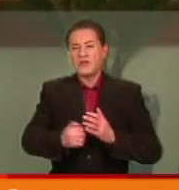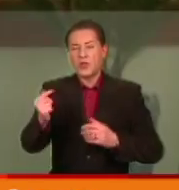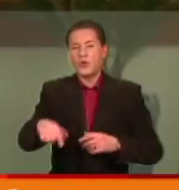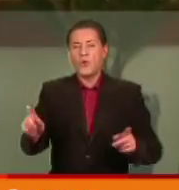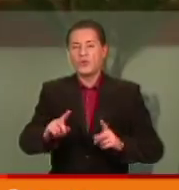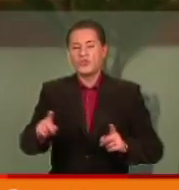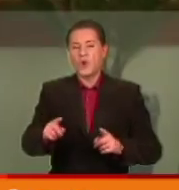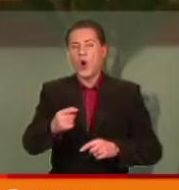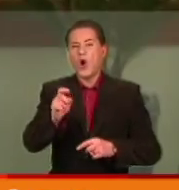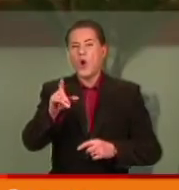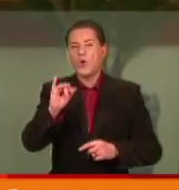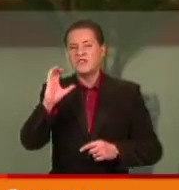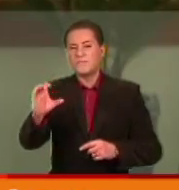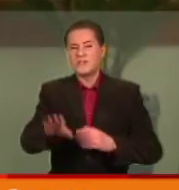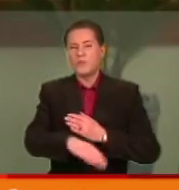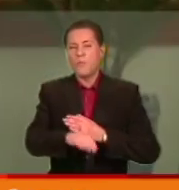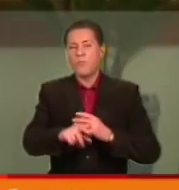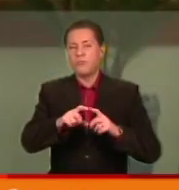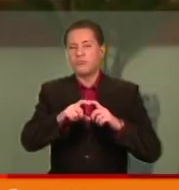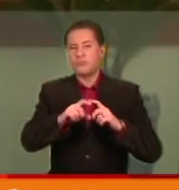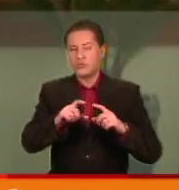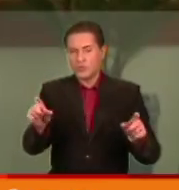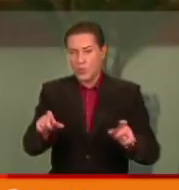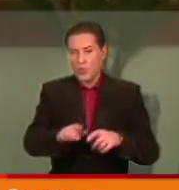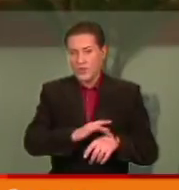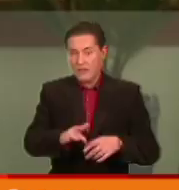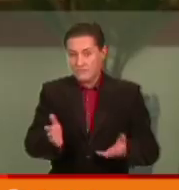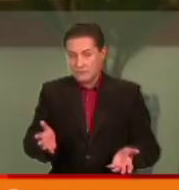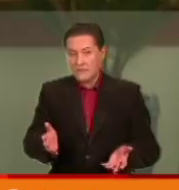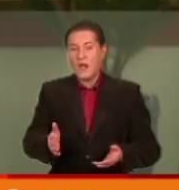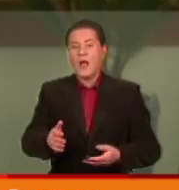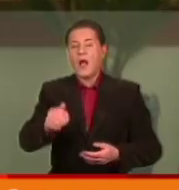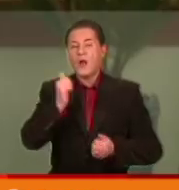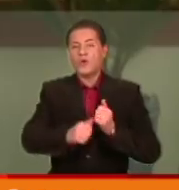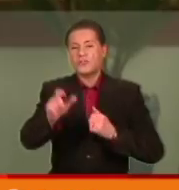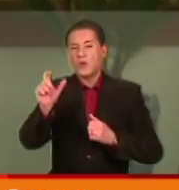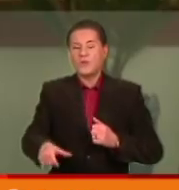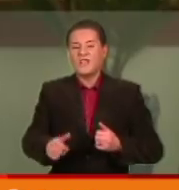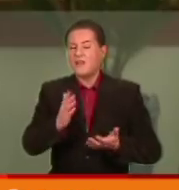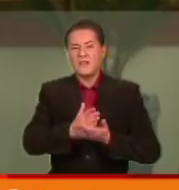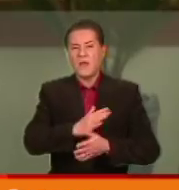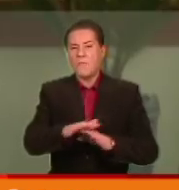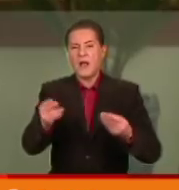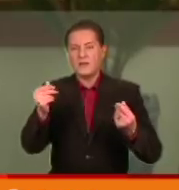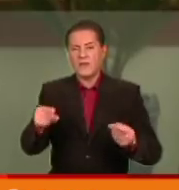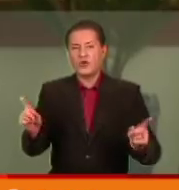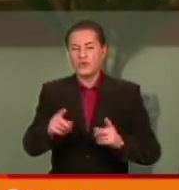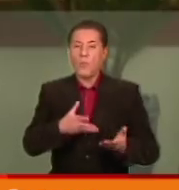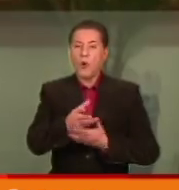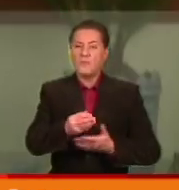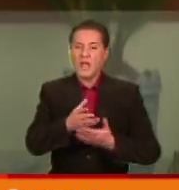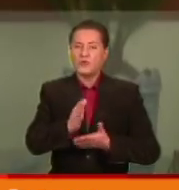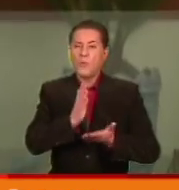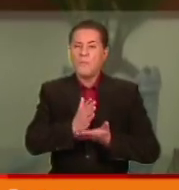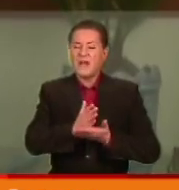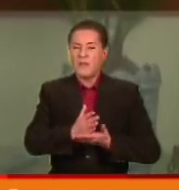не кожна, як кажуть, сім'я, не кожна людина має можливість і має доходи такі для того, щоб оплатити вартість перебування в цьому закладі.